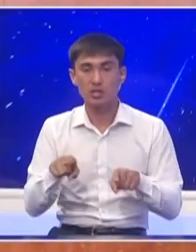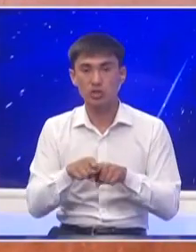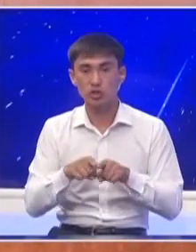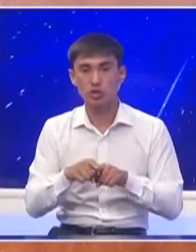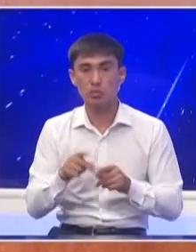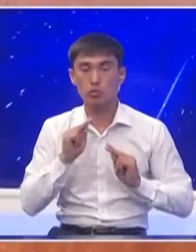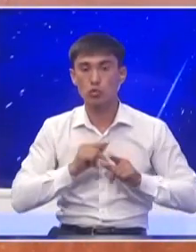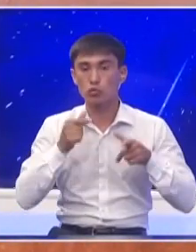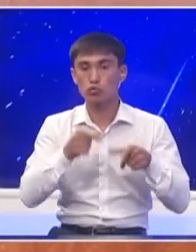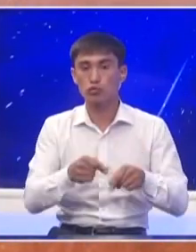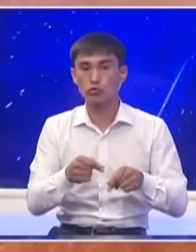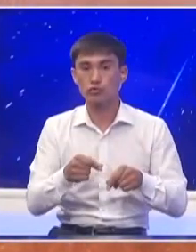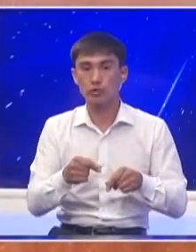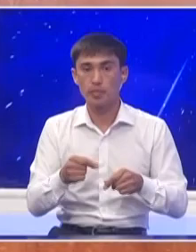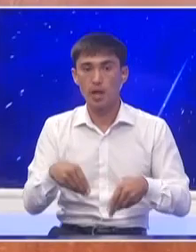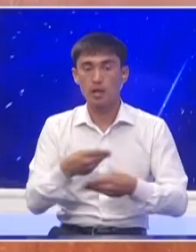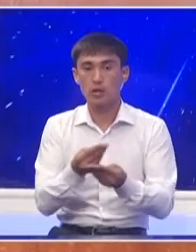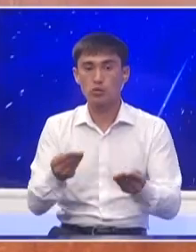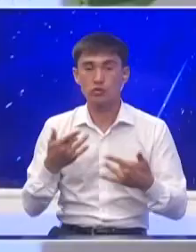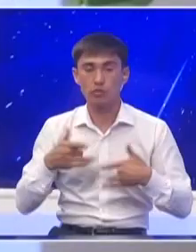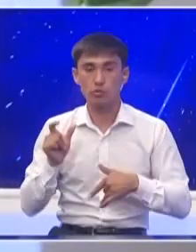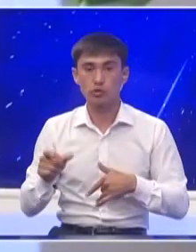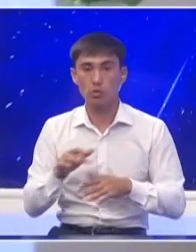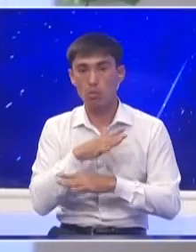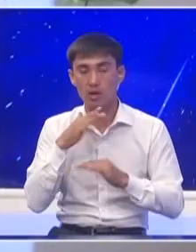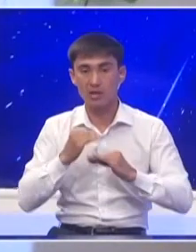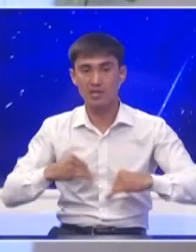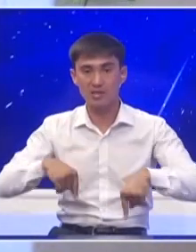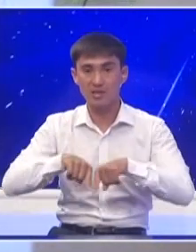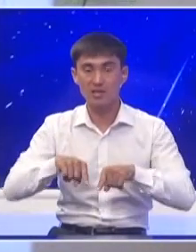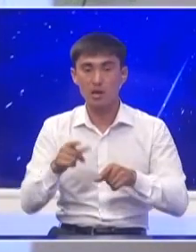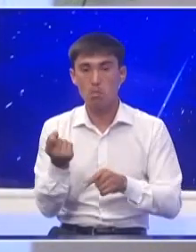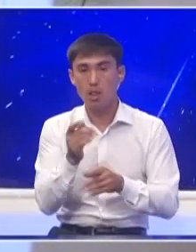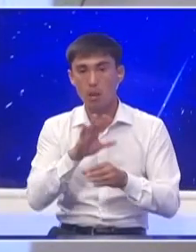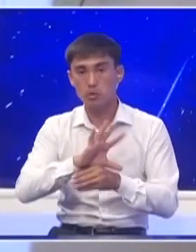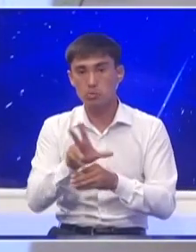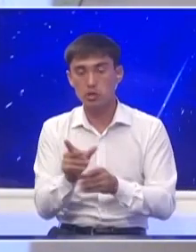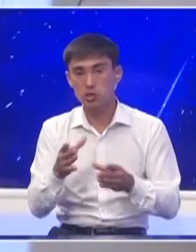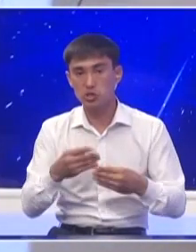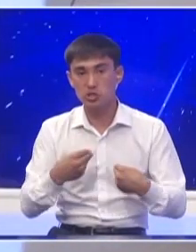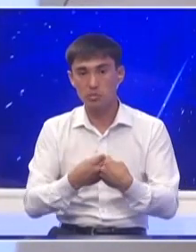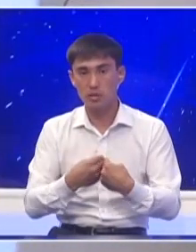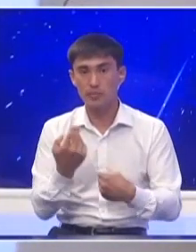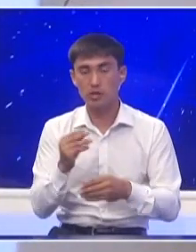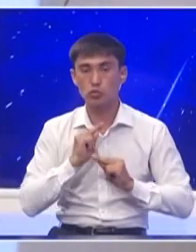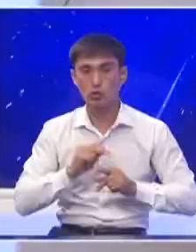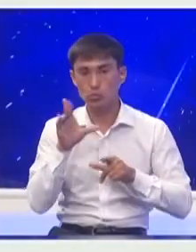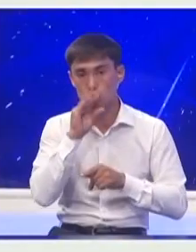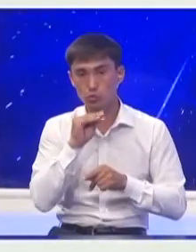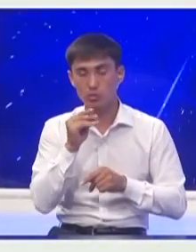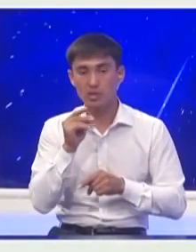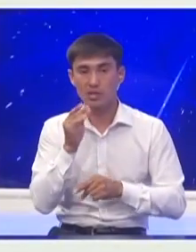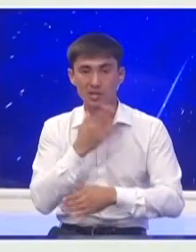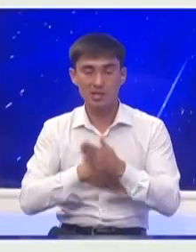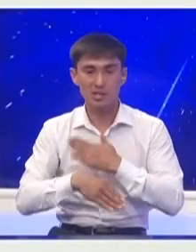при трудоустройстве приоритет отдается выпускникам из многодетных и малообеспеченных семей, а также трудоспособным лицам